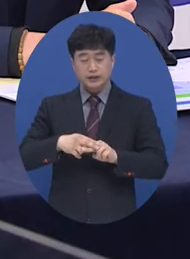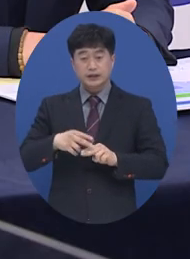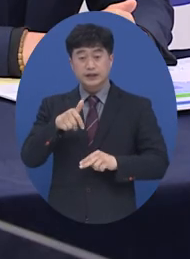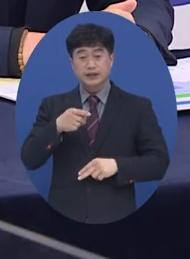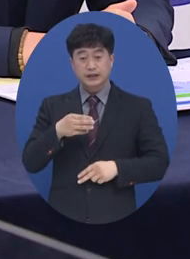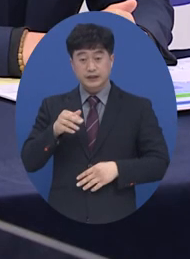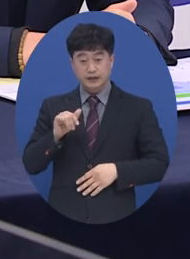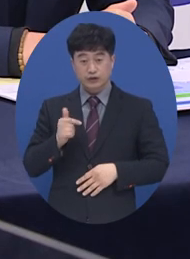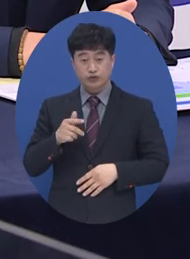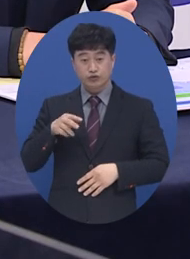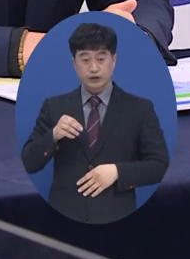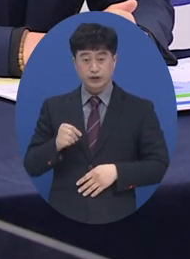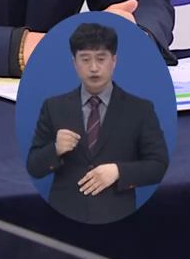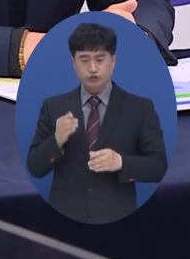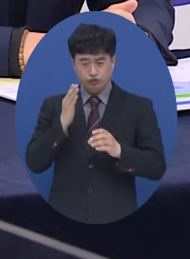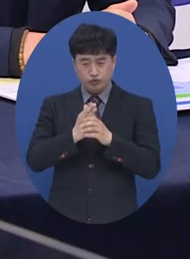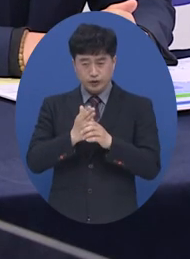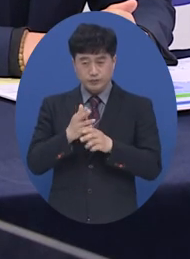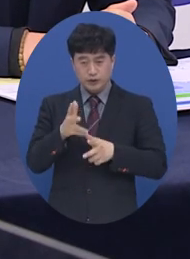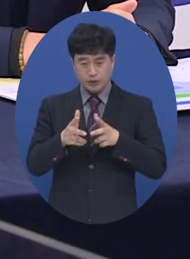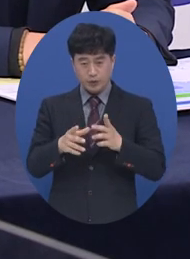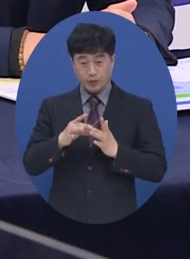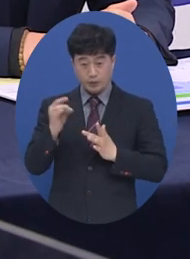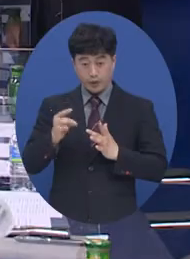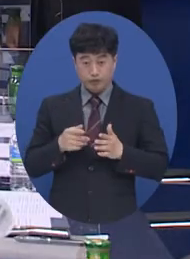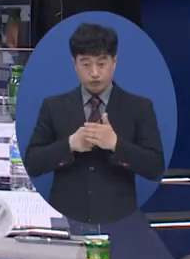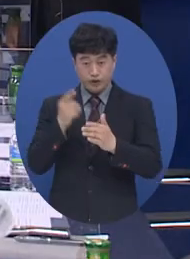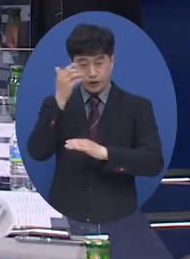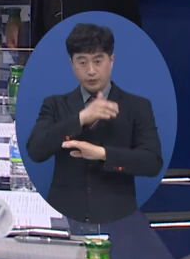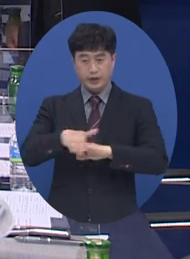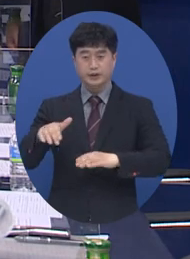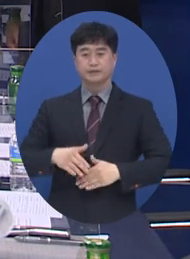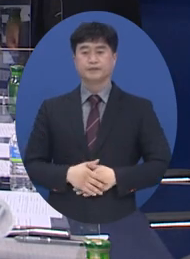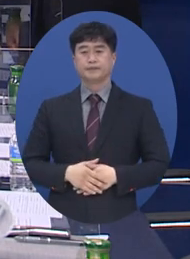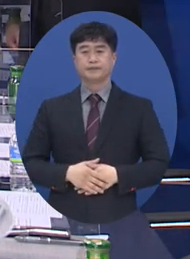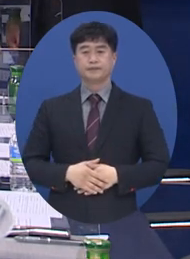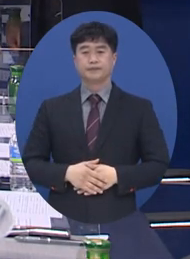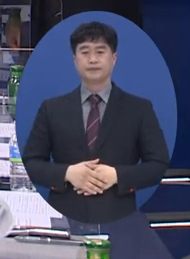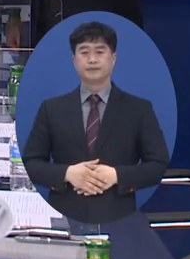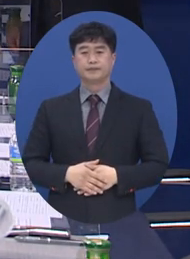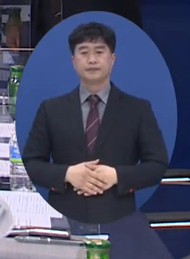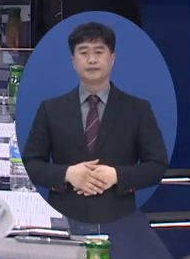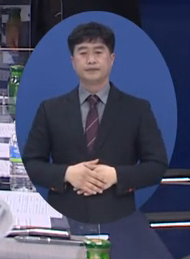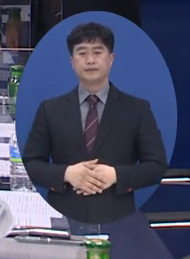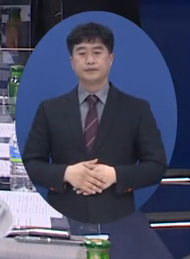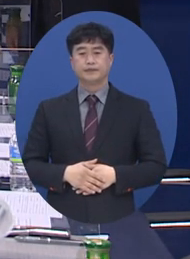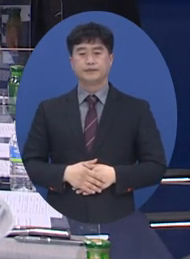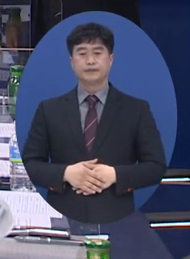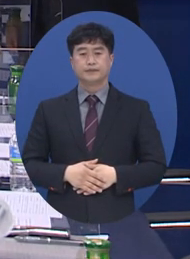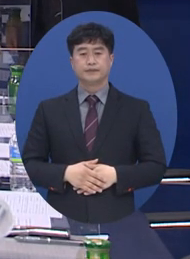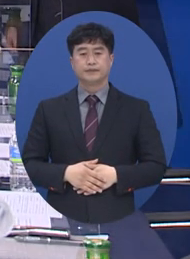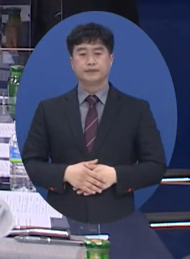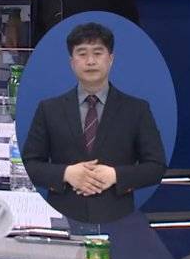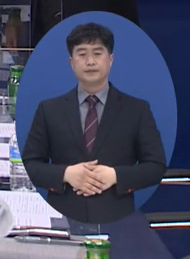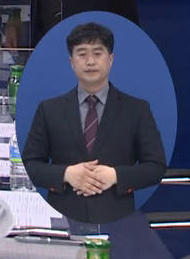사업의 중점 분야로 설정해 추진해 나갈 계획입니다. 경기지TV 김태희입니다.